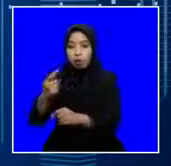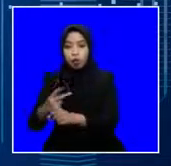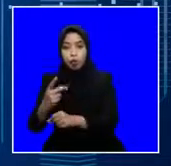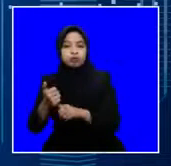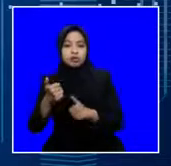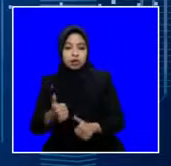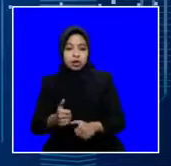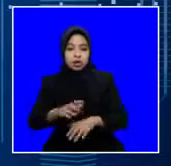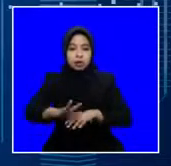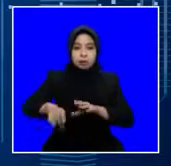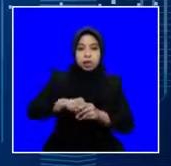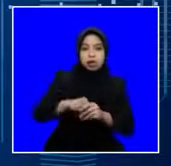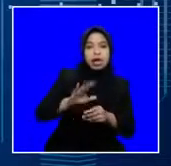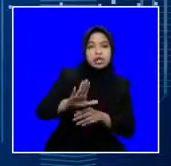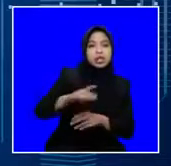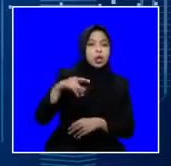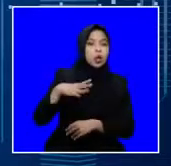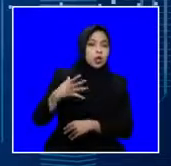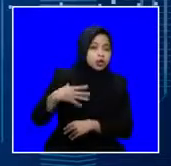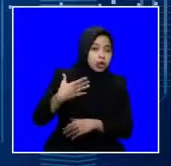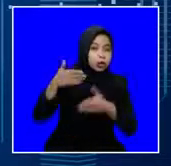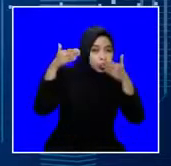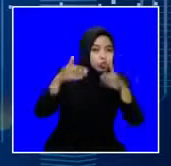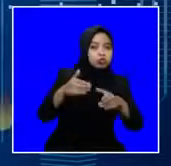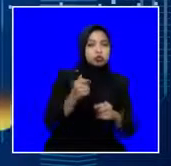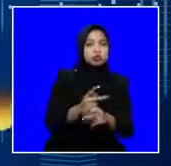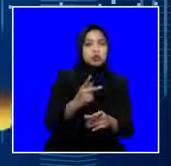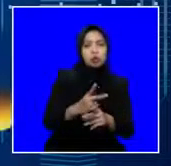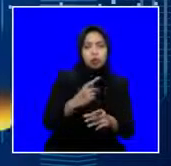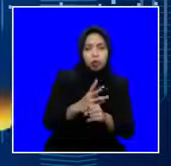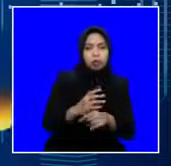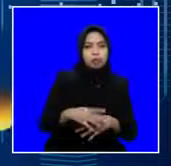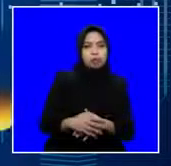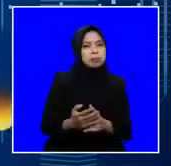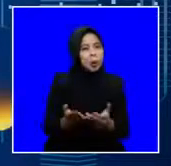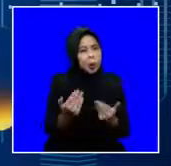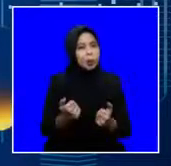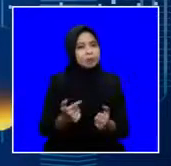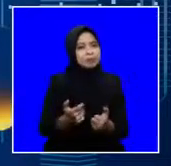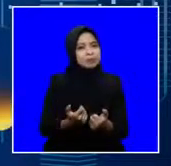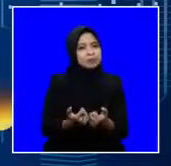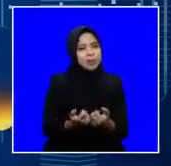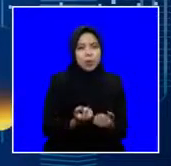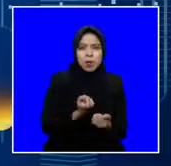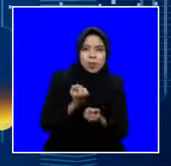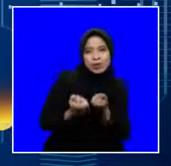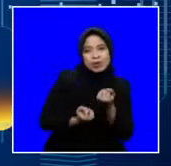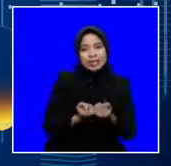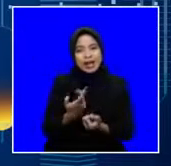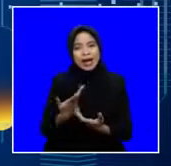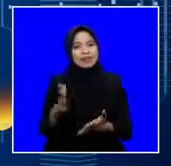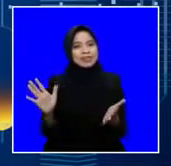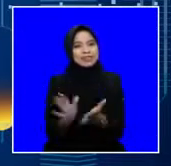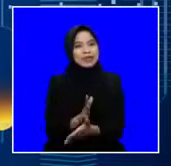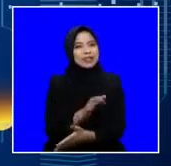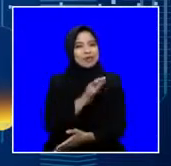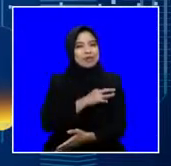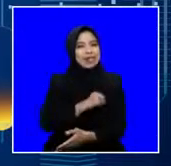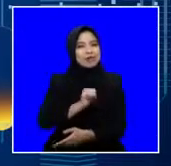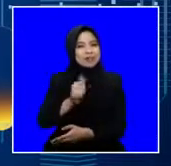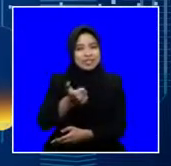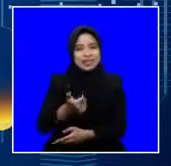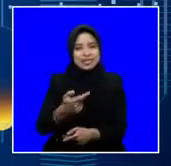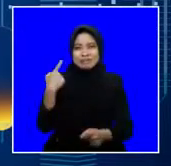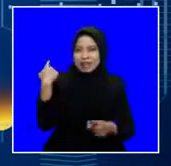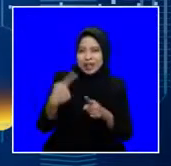juga termasuk juga nanti dosen-dosen di pendidikan guru, supaya ayo kita berlomba-lomba untuk memanfaatkan peluang ini. Karena ini baru pertama